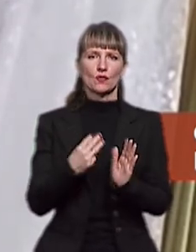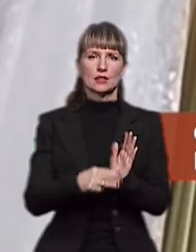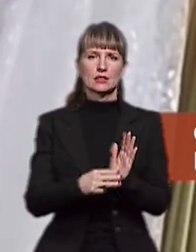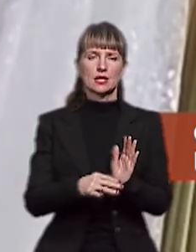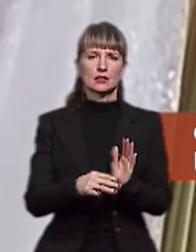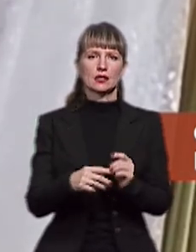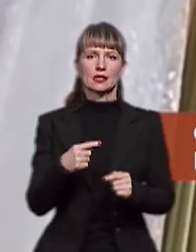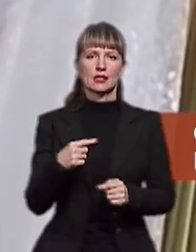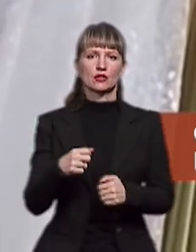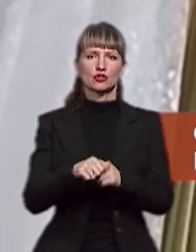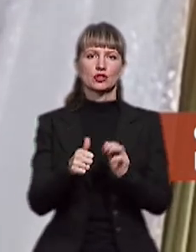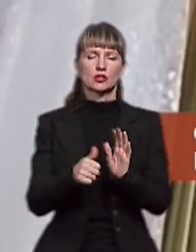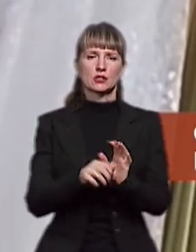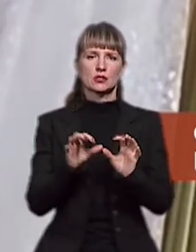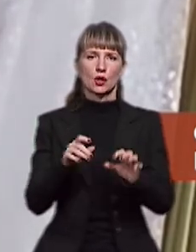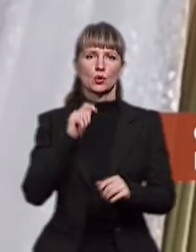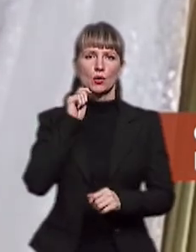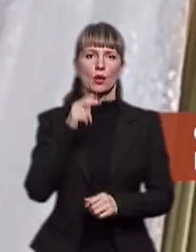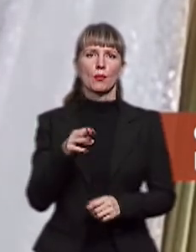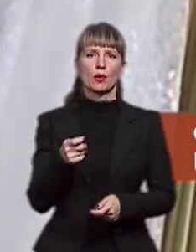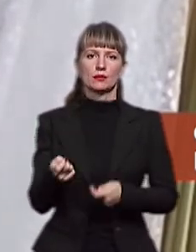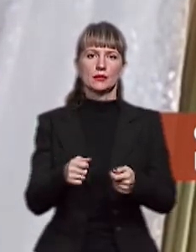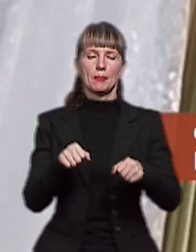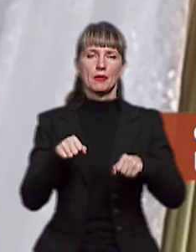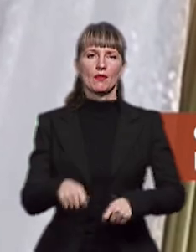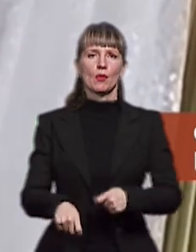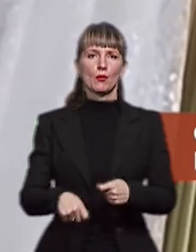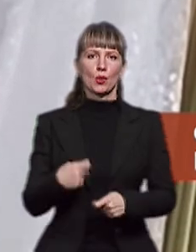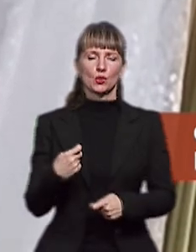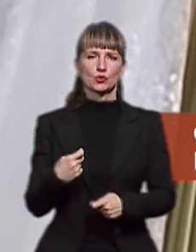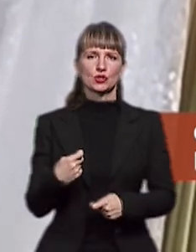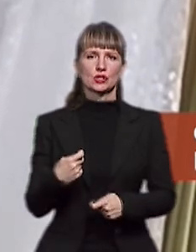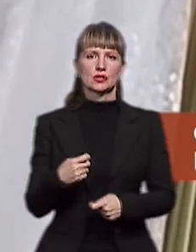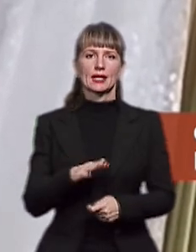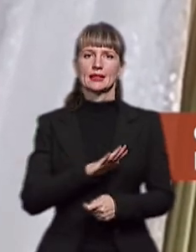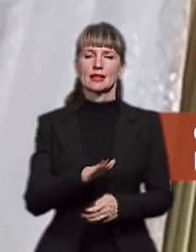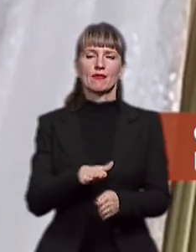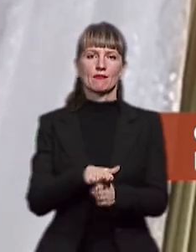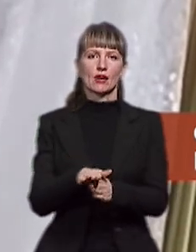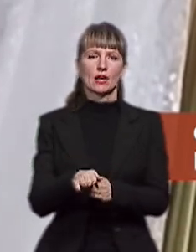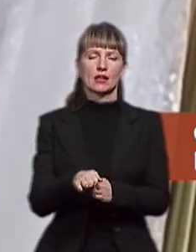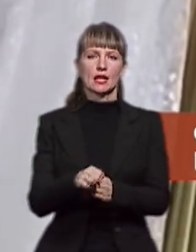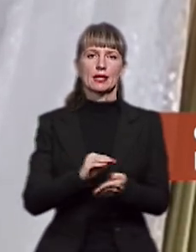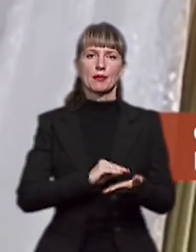188-16 Кодексу України про адміністративні правопорушення, тобто саме невиконання припису зазначеної служби.